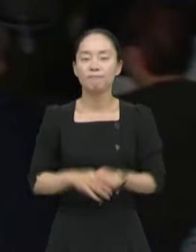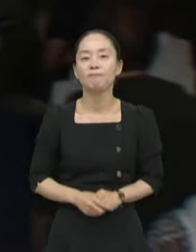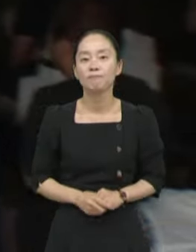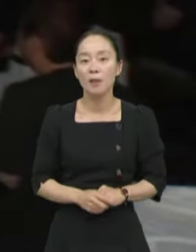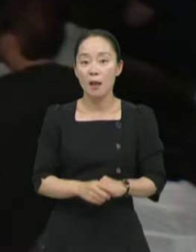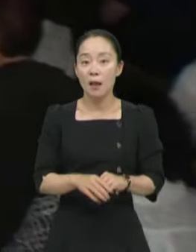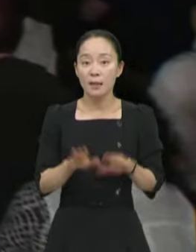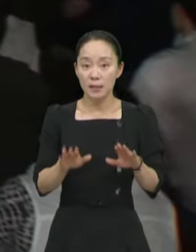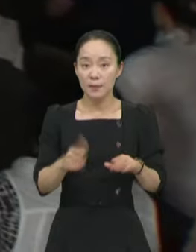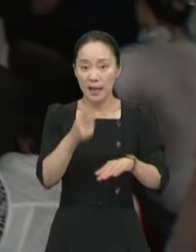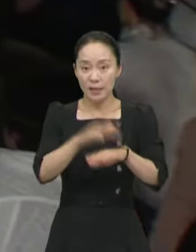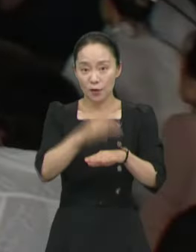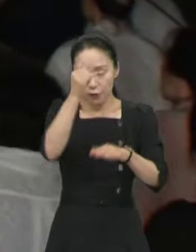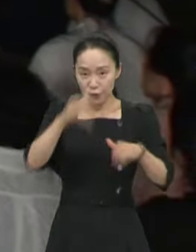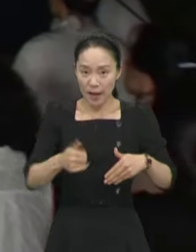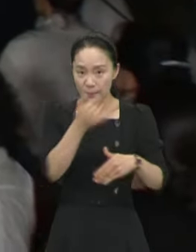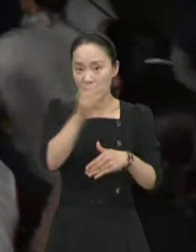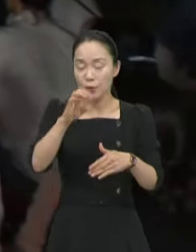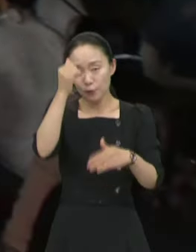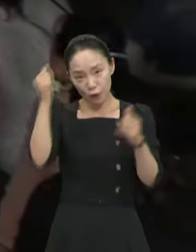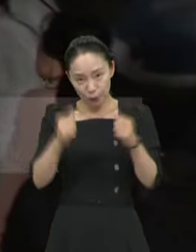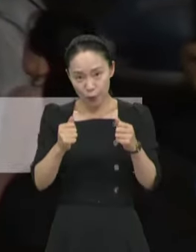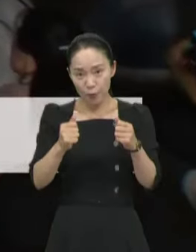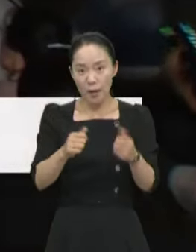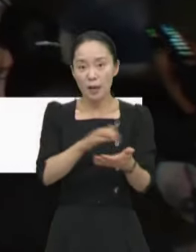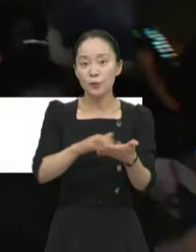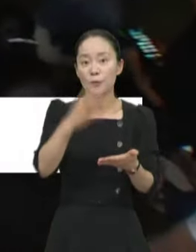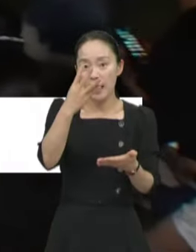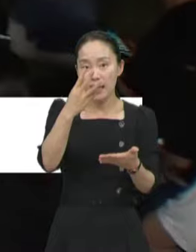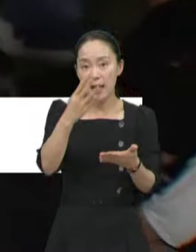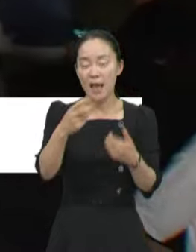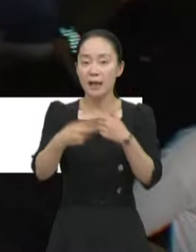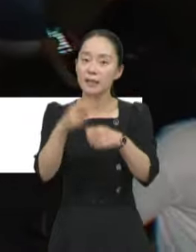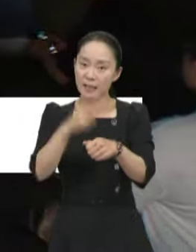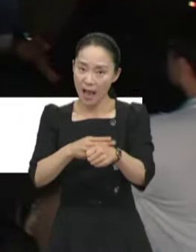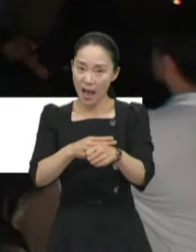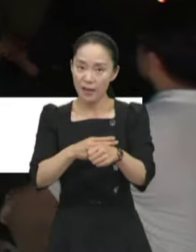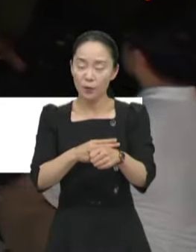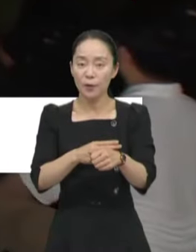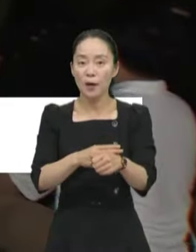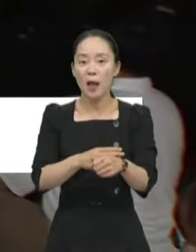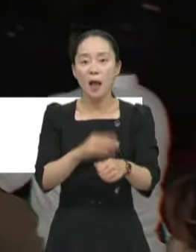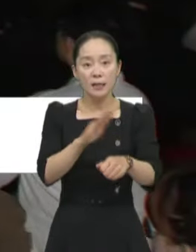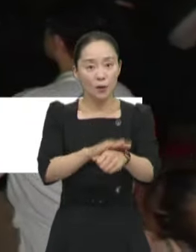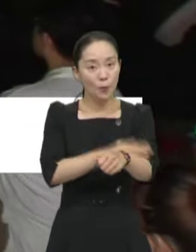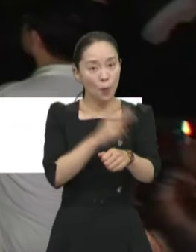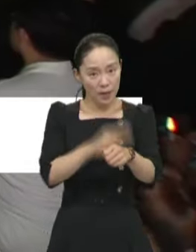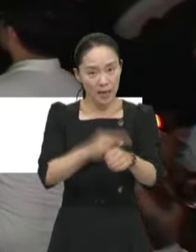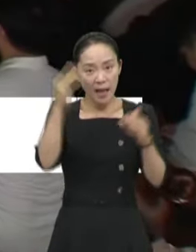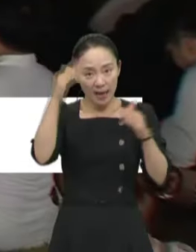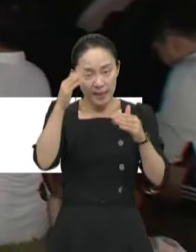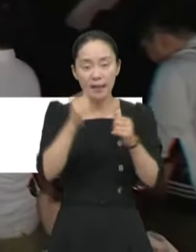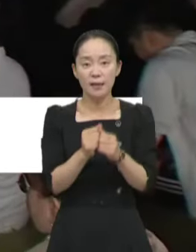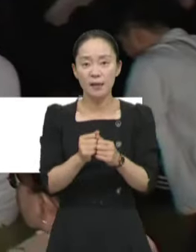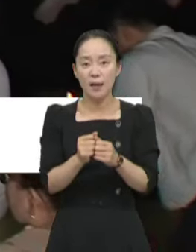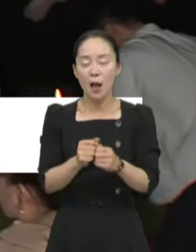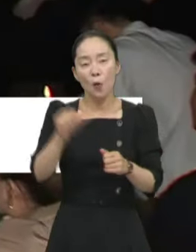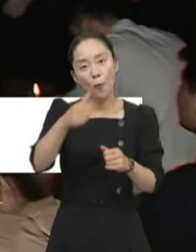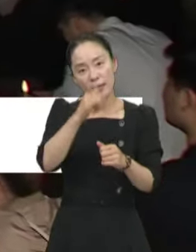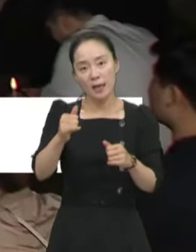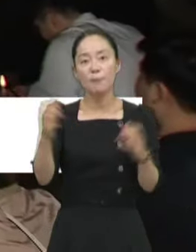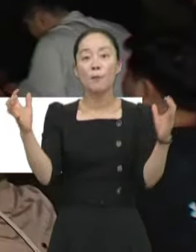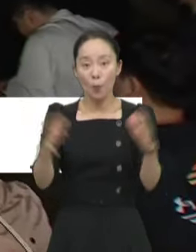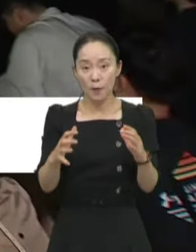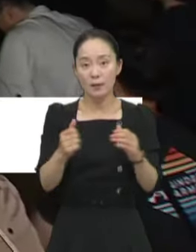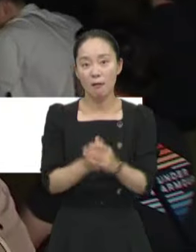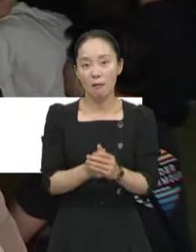현재 이곳엔 대전과 충남, 세종, 충북 4개 시도 의사회 소속 의사들과 전공의, 의대생 등 주최측 추산 모두 500여 명이